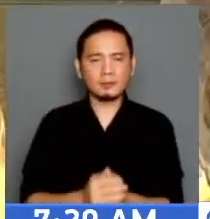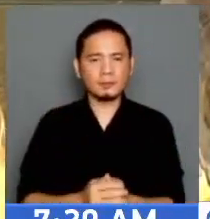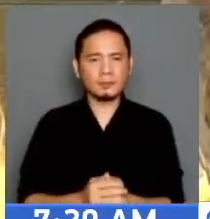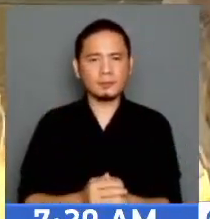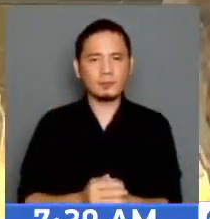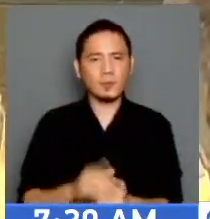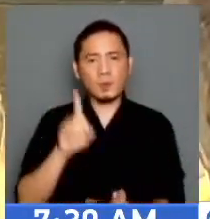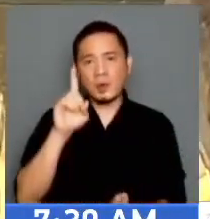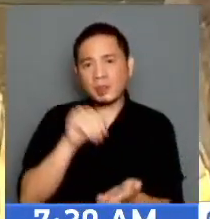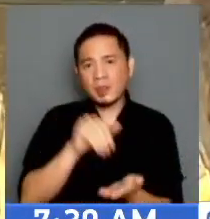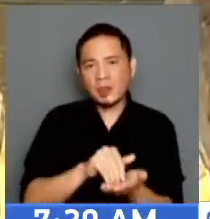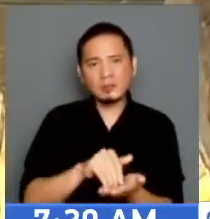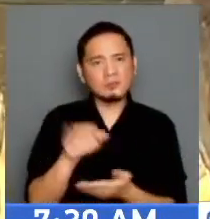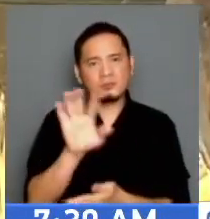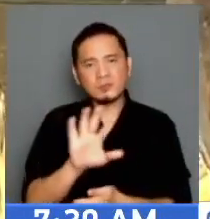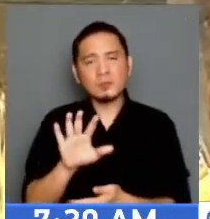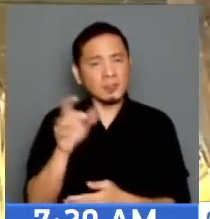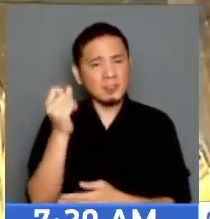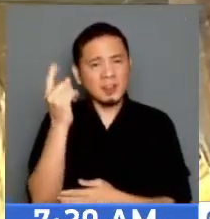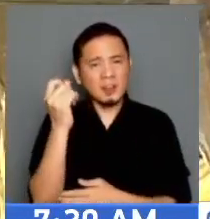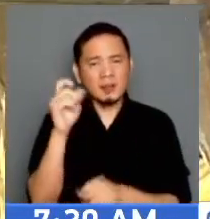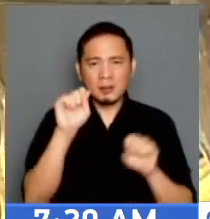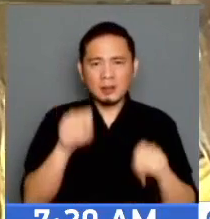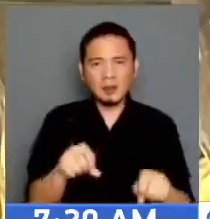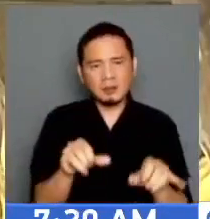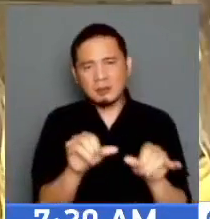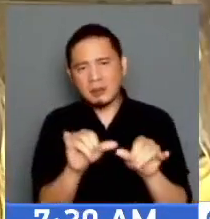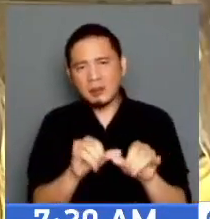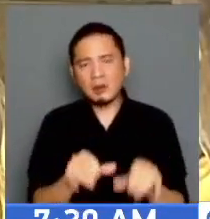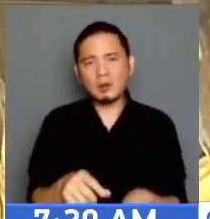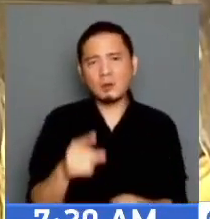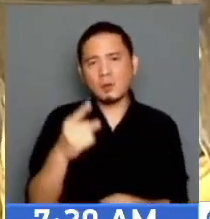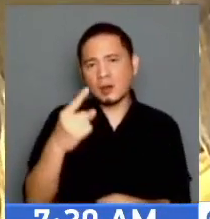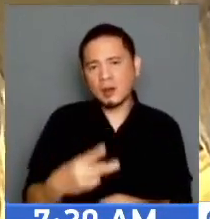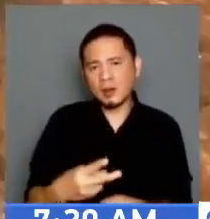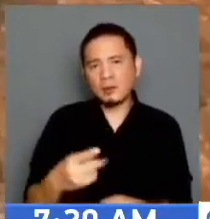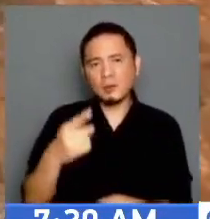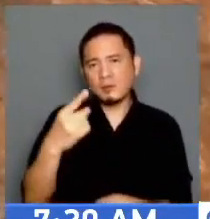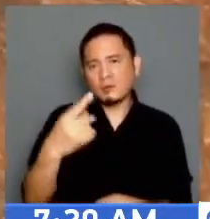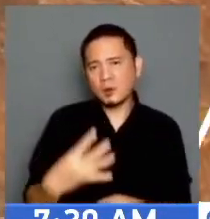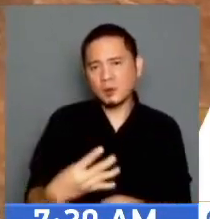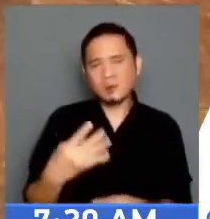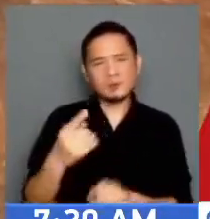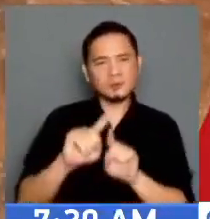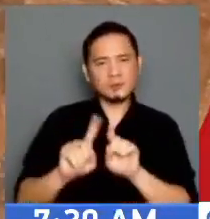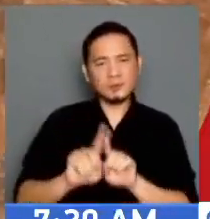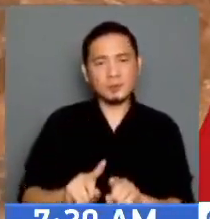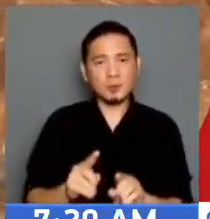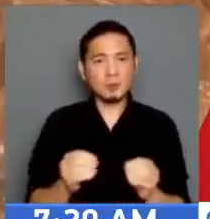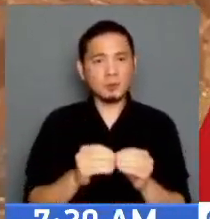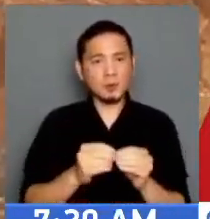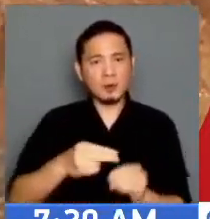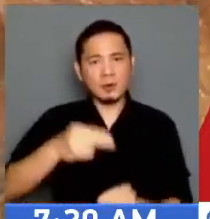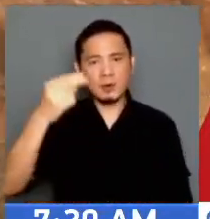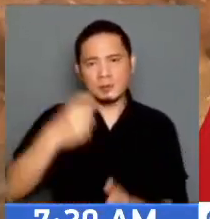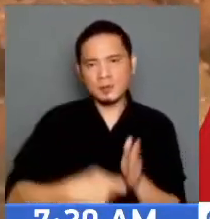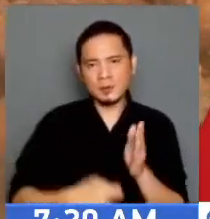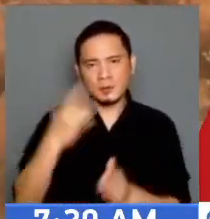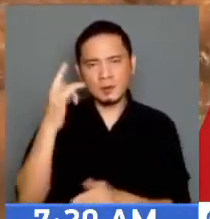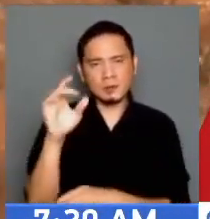kalahating kilo, pwedeng one-fourth. Mas mataas na ang presyo nito dahil sa Christmas demand, pero hindi raw kinompromiso ang